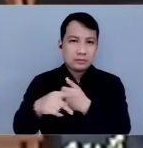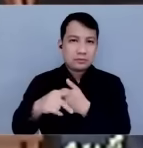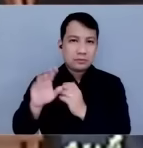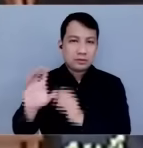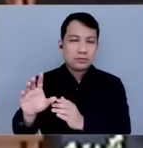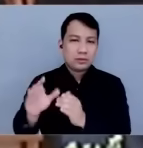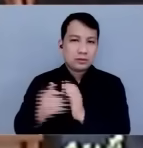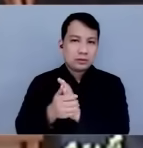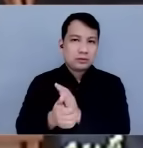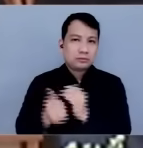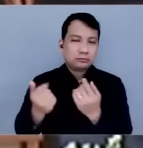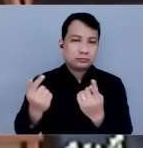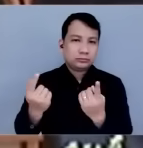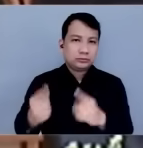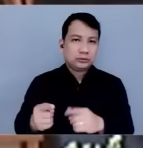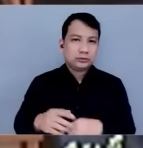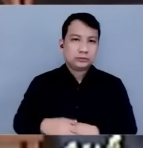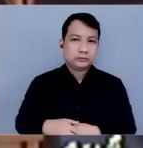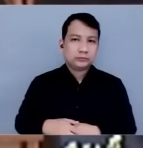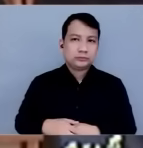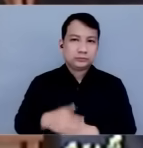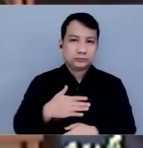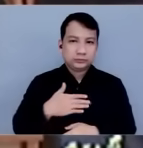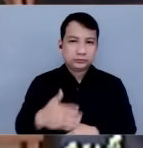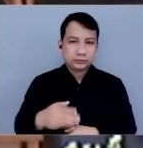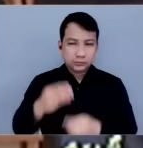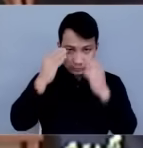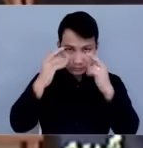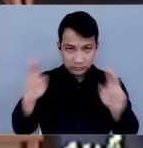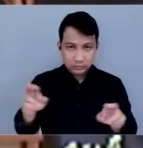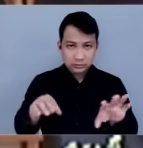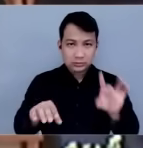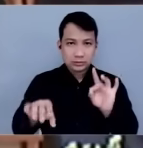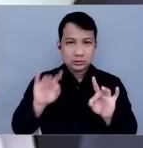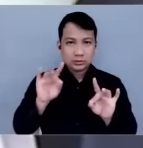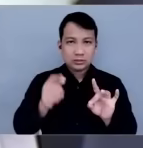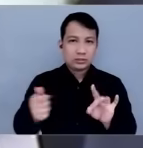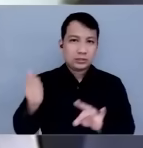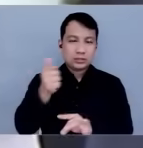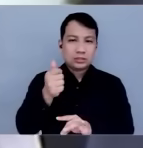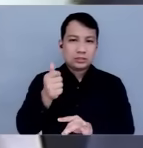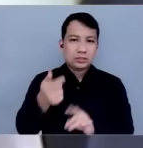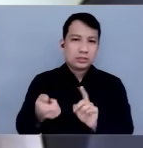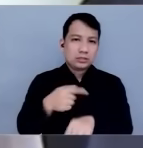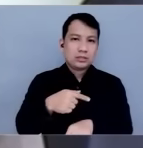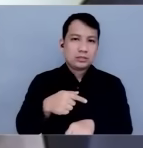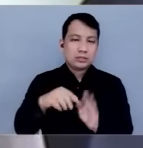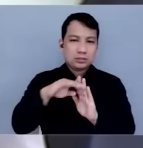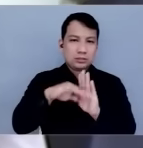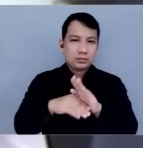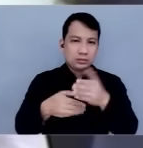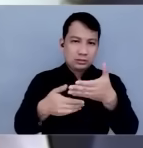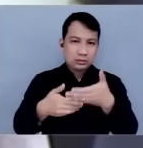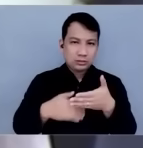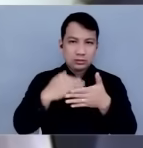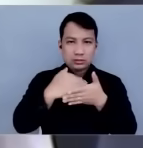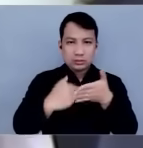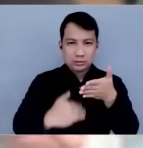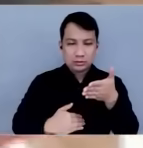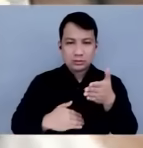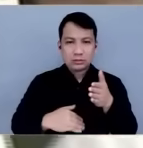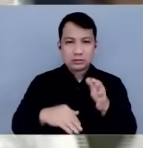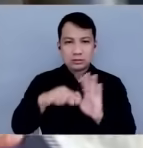po. May pribilehyo naman ng isang alkalde na pumili ng chief of police mula sa shortlist na ibibigay sa kanya ng PNP. Gayunman, may